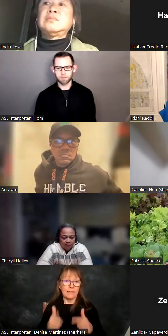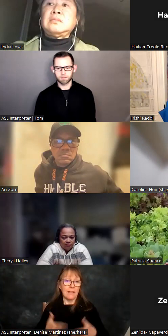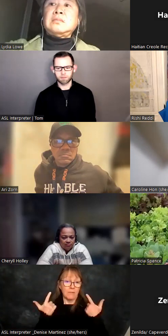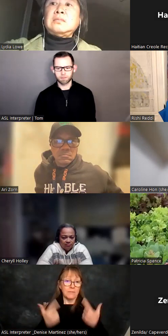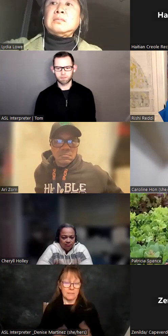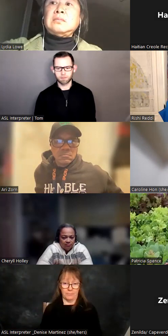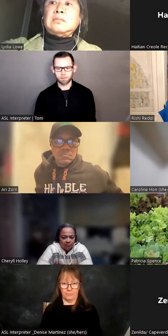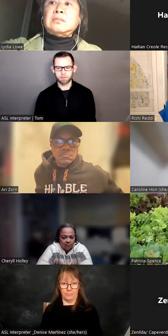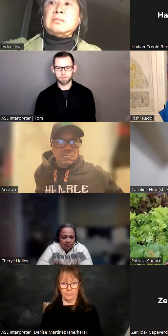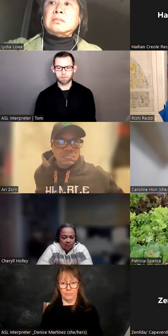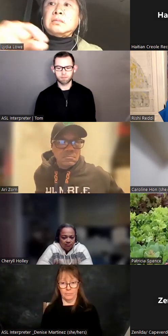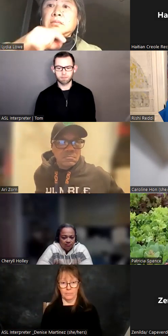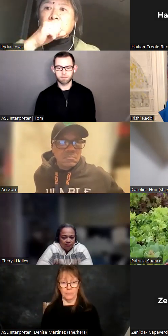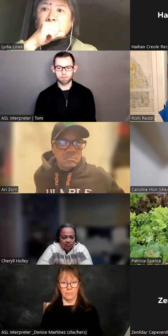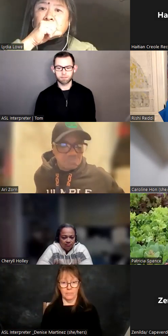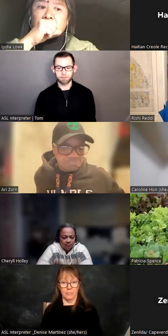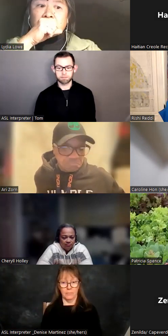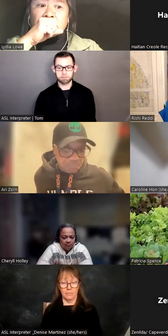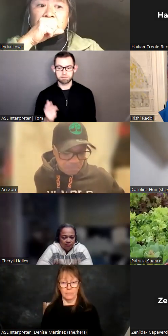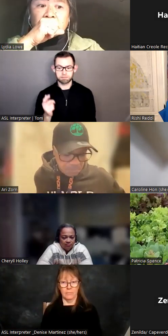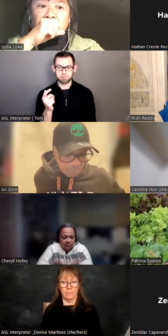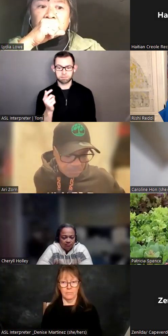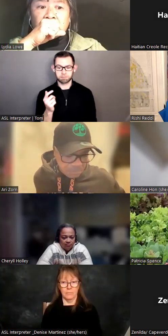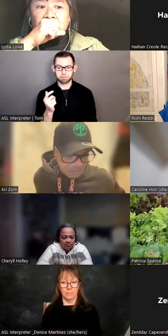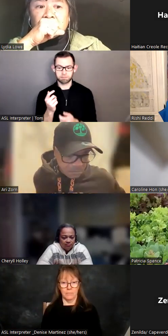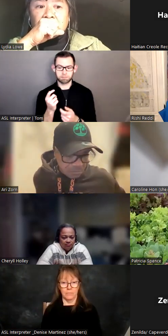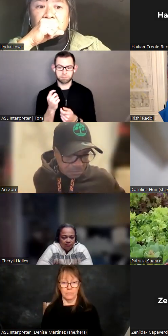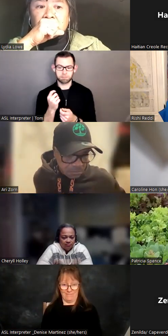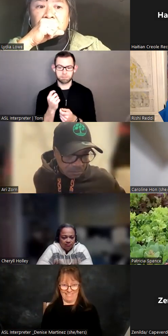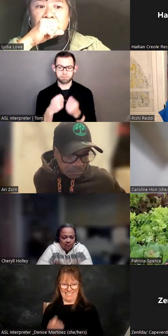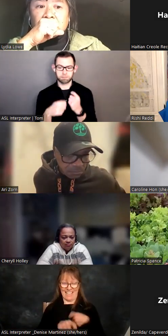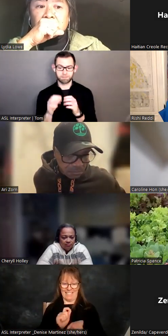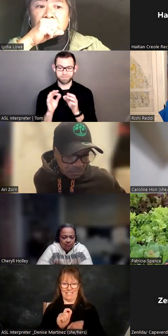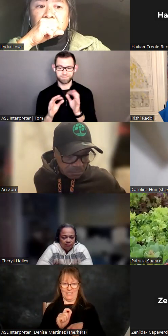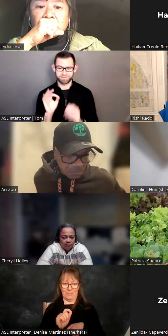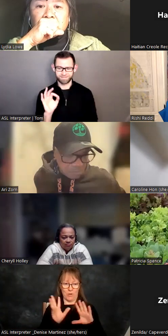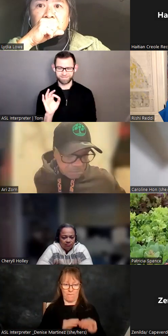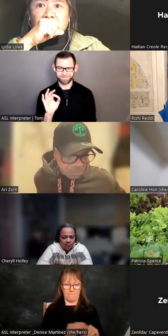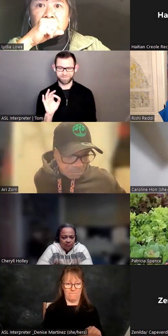améliorer la vie monde dans la communauté yo.